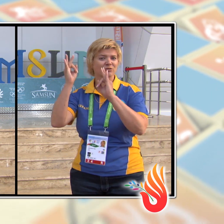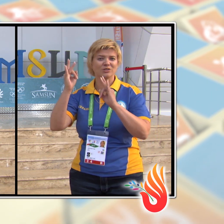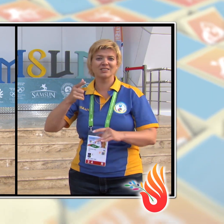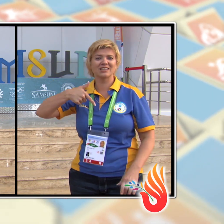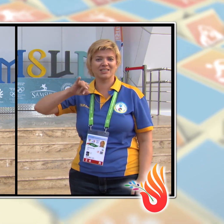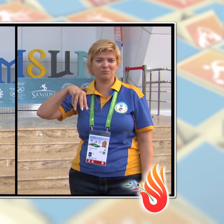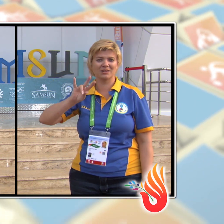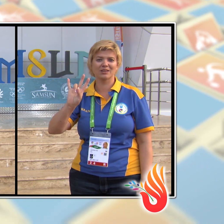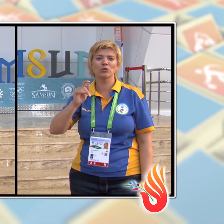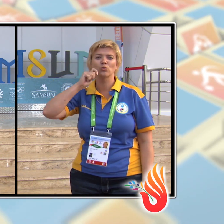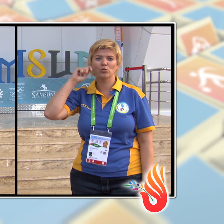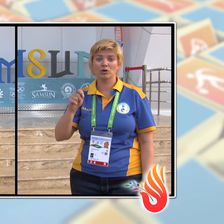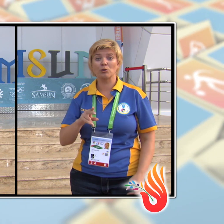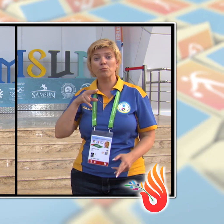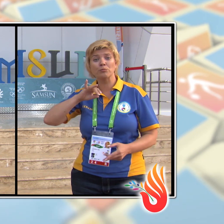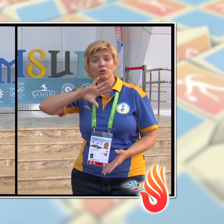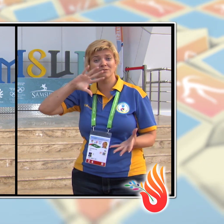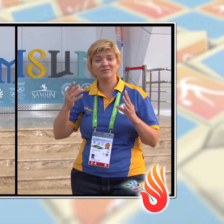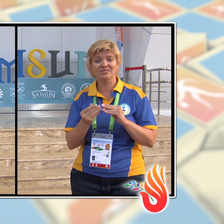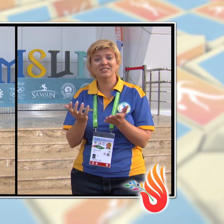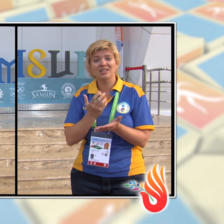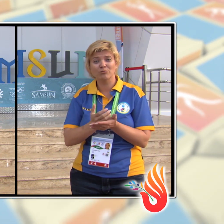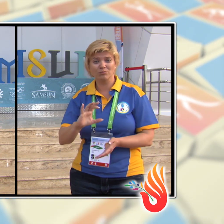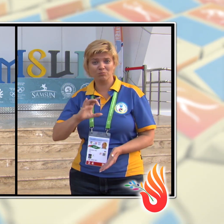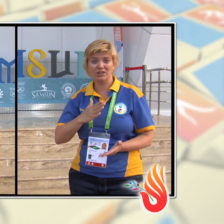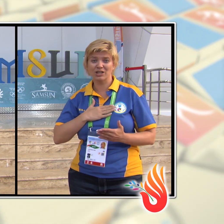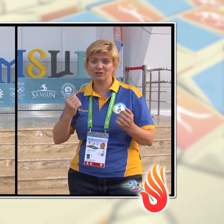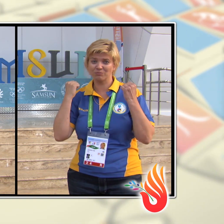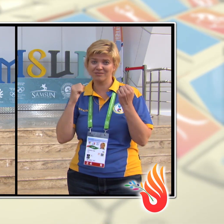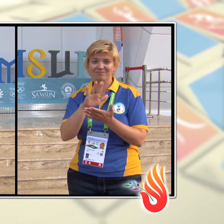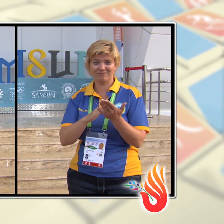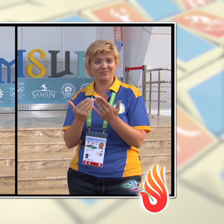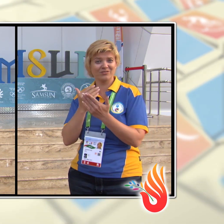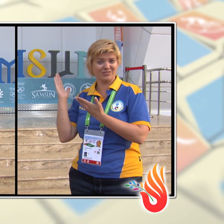України. Про здобутки наших спортсменів далі у випуску.